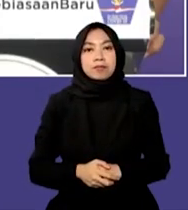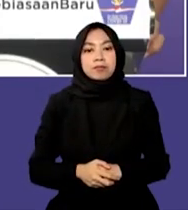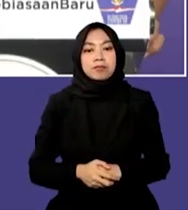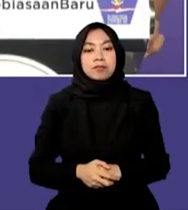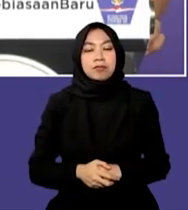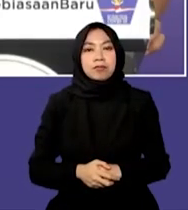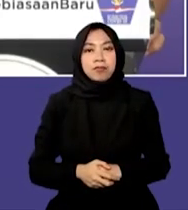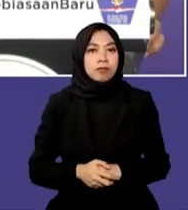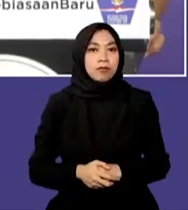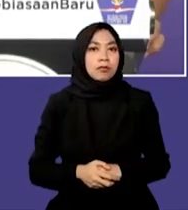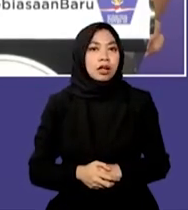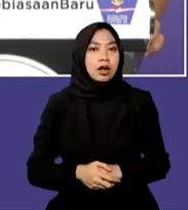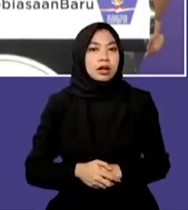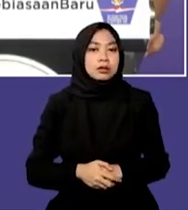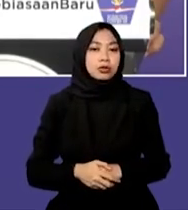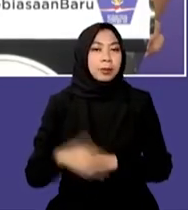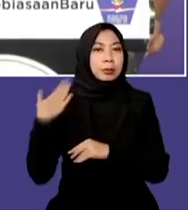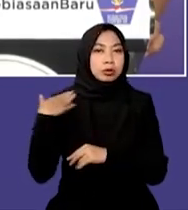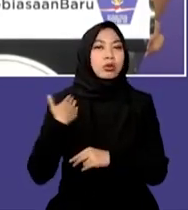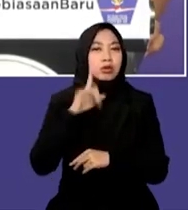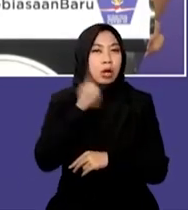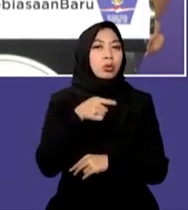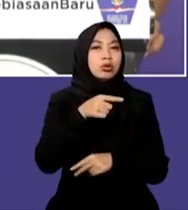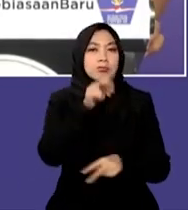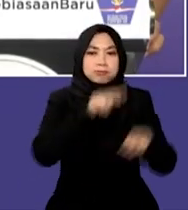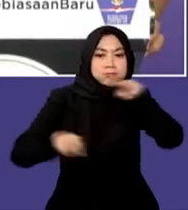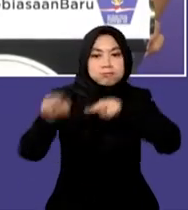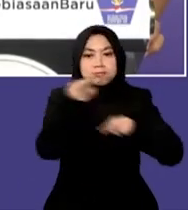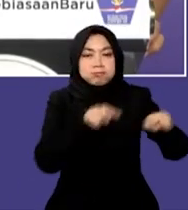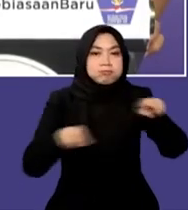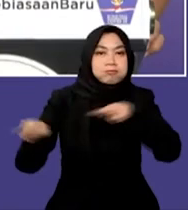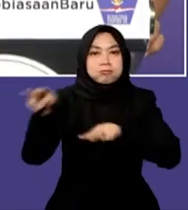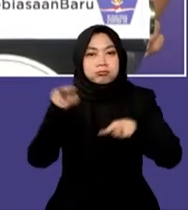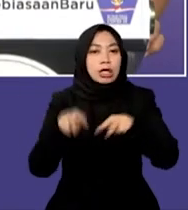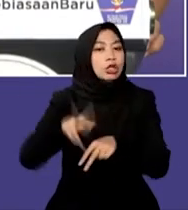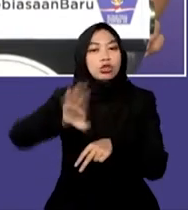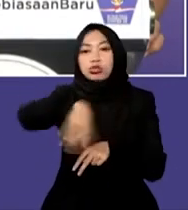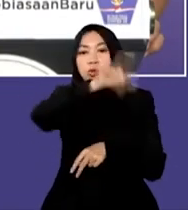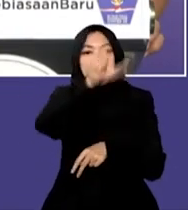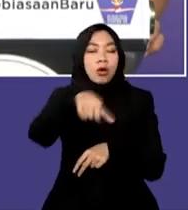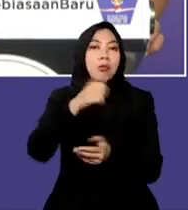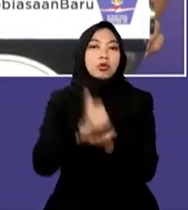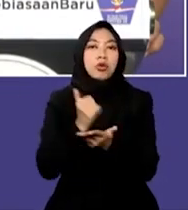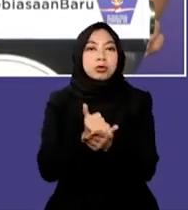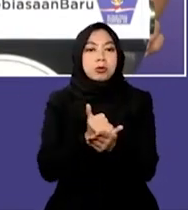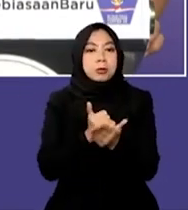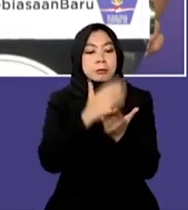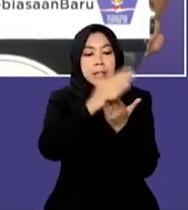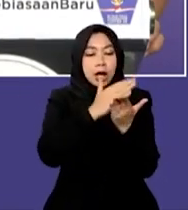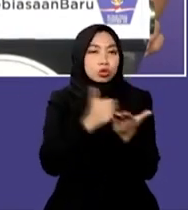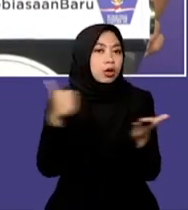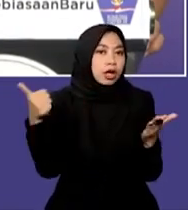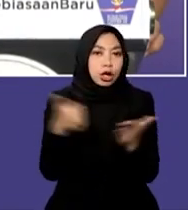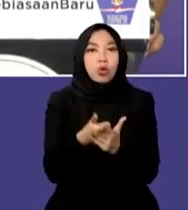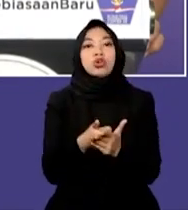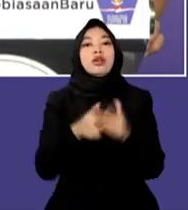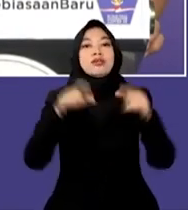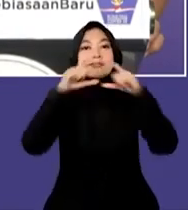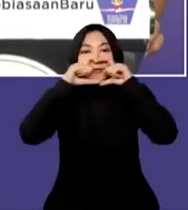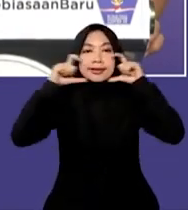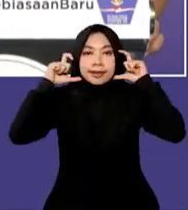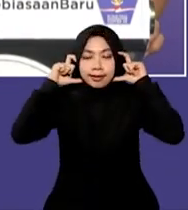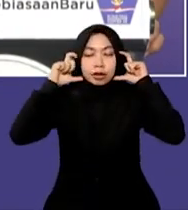harus dijaga dengan ketat oleh petugas agar betul-betul disiplin seluruh pengunjung selalu